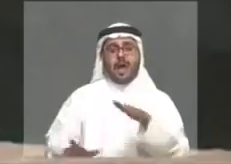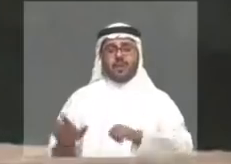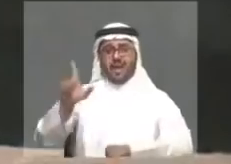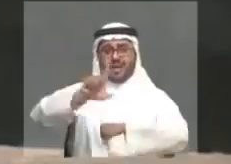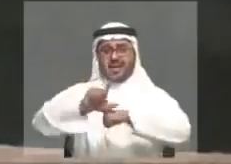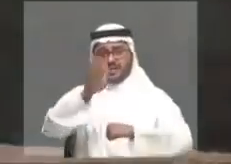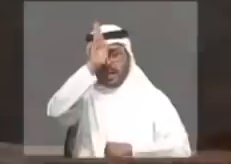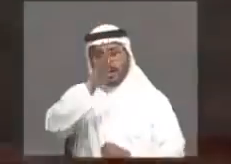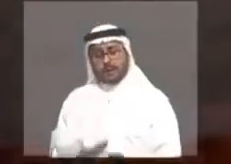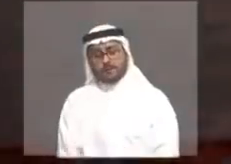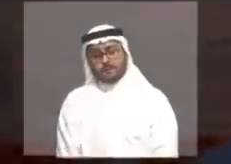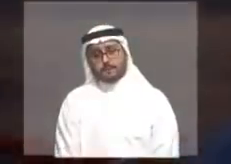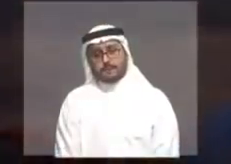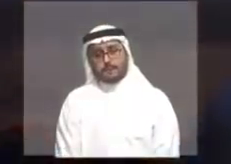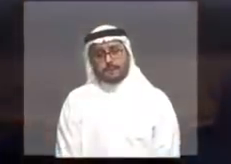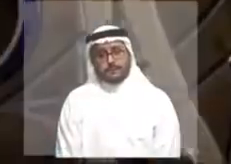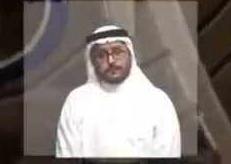العراقي.